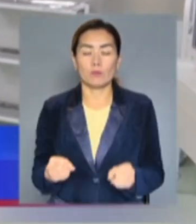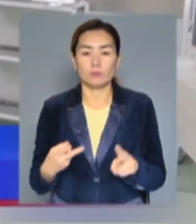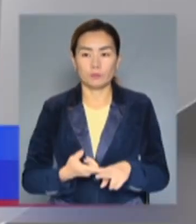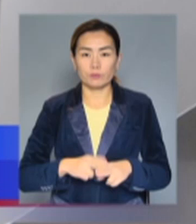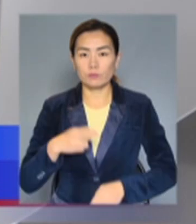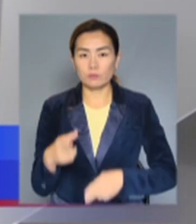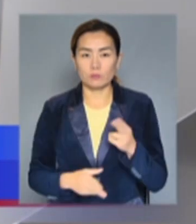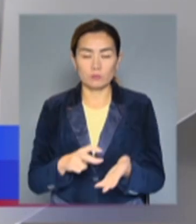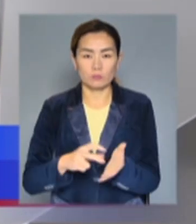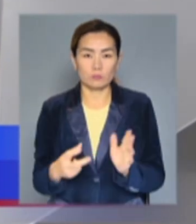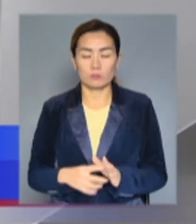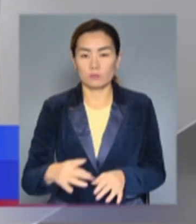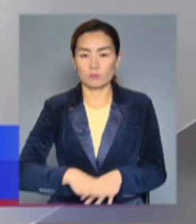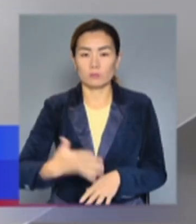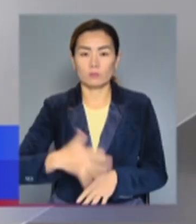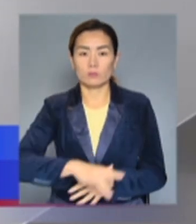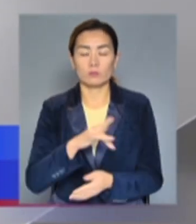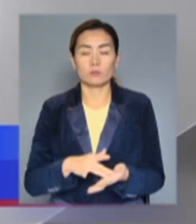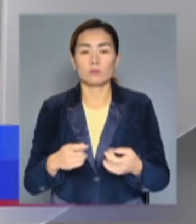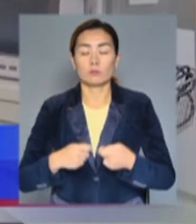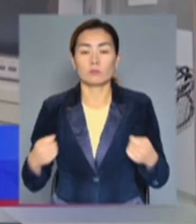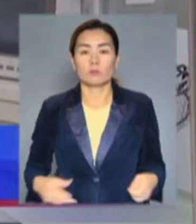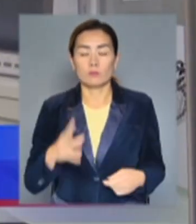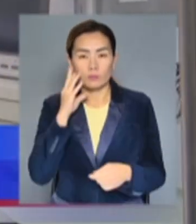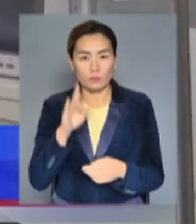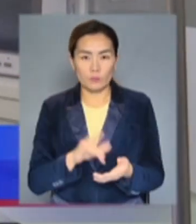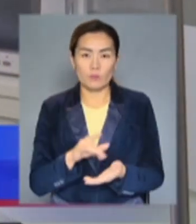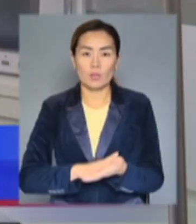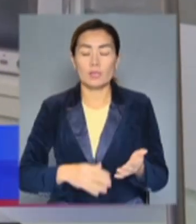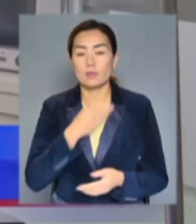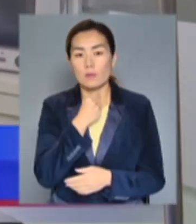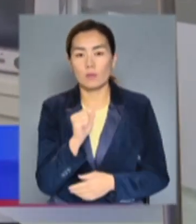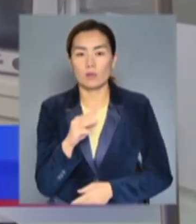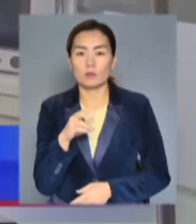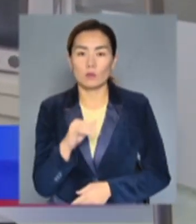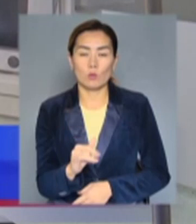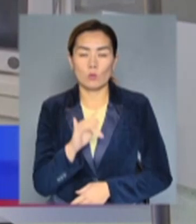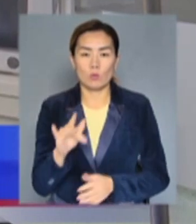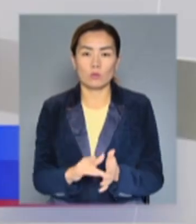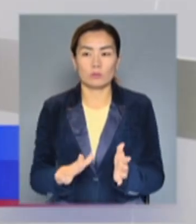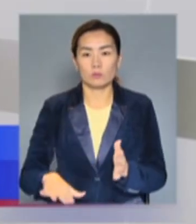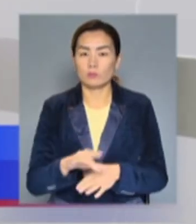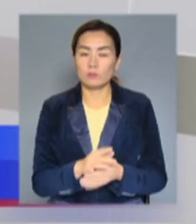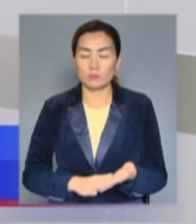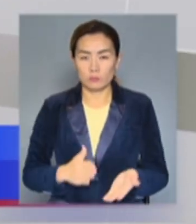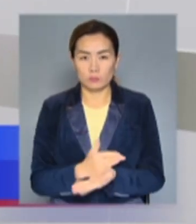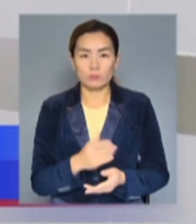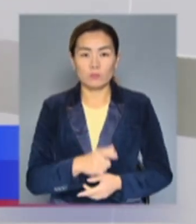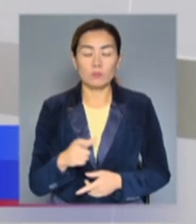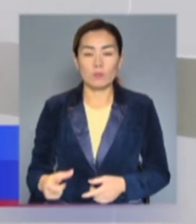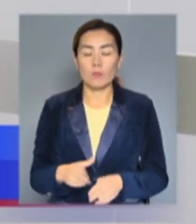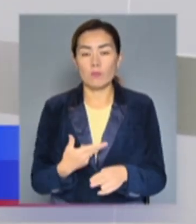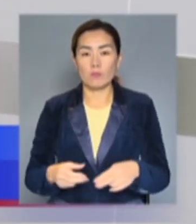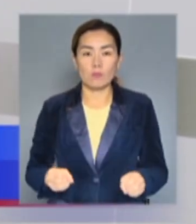мұндай хирургиялық бөлімдер еліміздің 5 өңірінде ашылған. Әуелі Алматыда, кейіннен Семей, Ақтау, Петропавл қалаларында жалғасқан. Адам